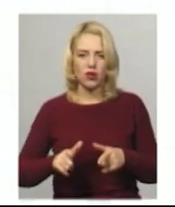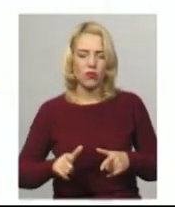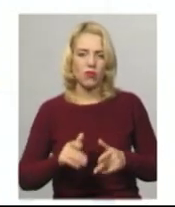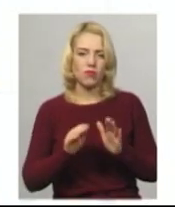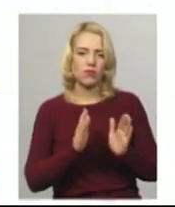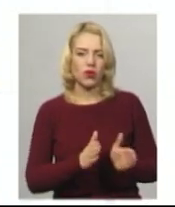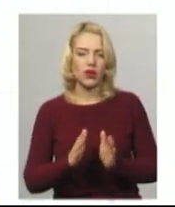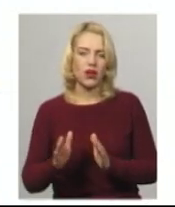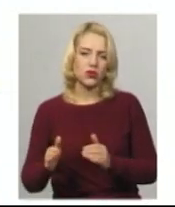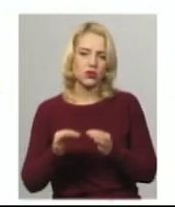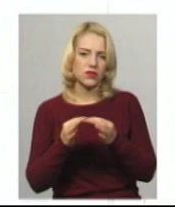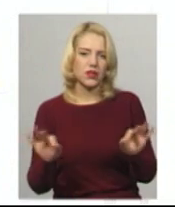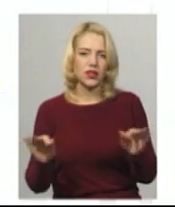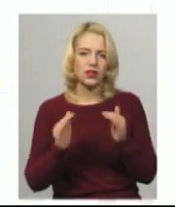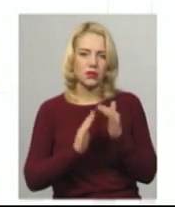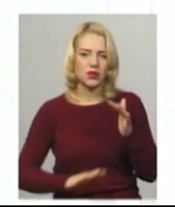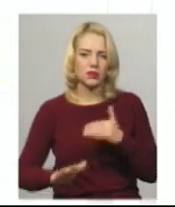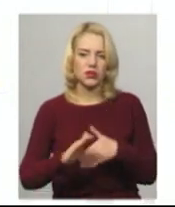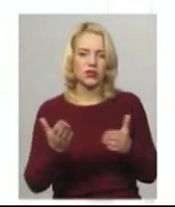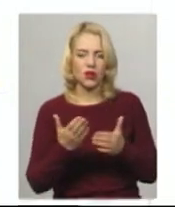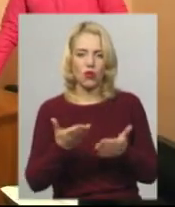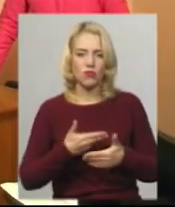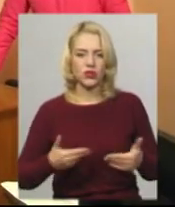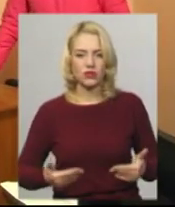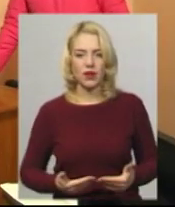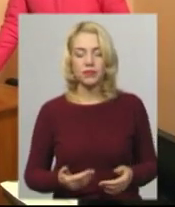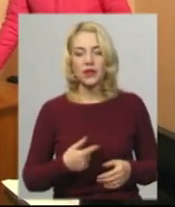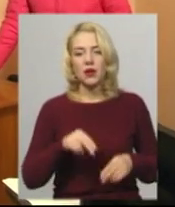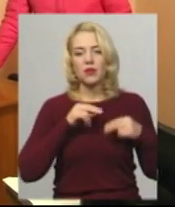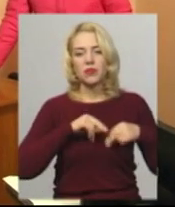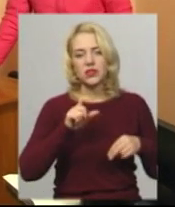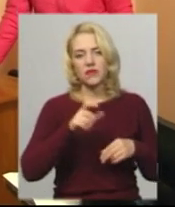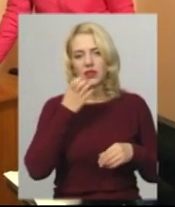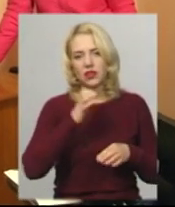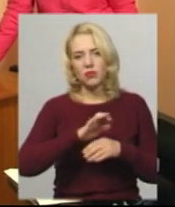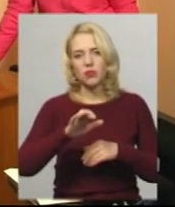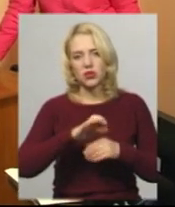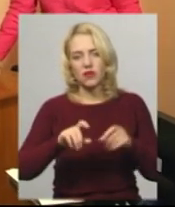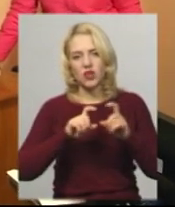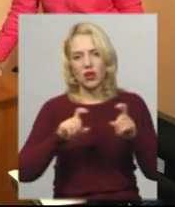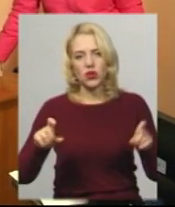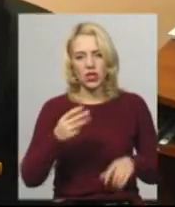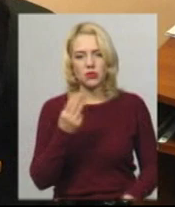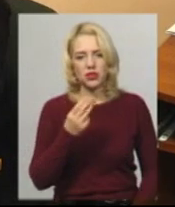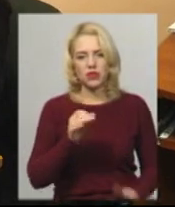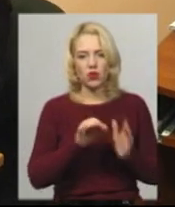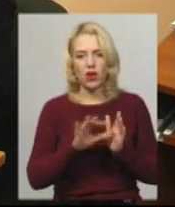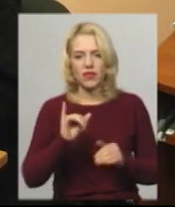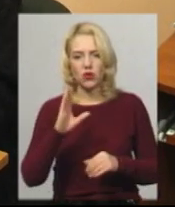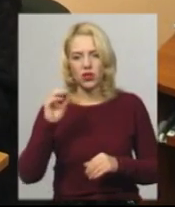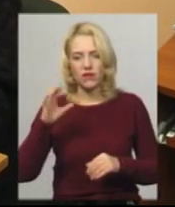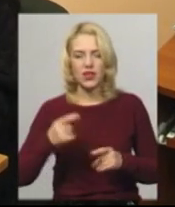звільнити приміщення, в якому ми знаходимося. Працівники теплопостачальної компанії «Шепетівка Нергоінвест», зокрема